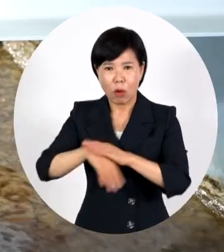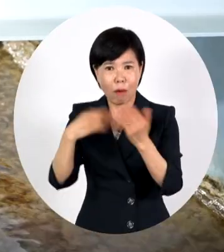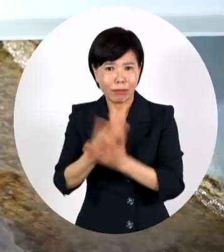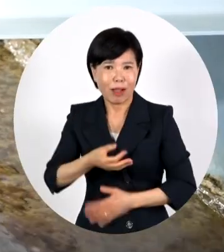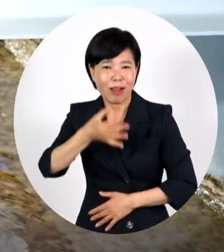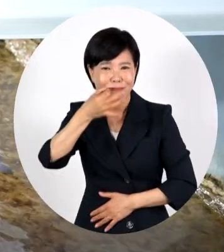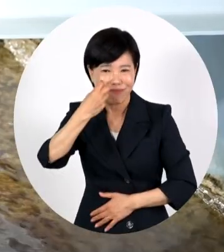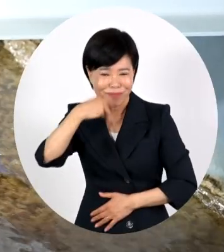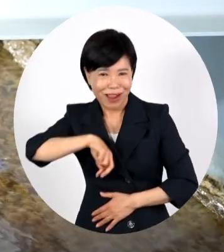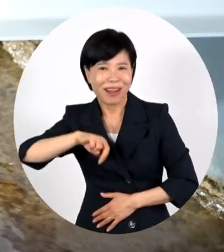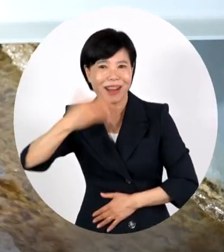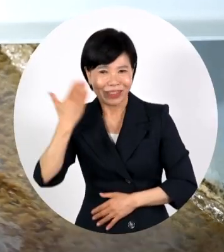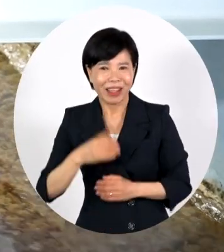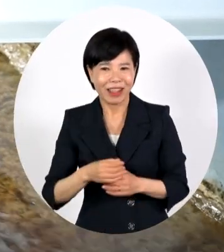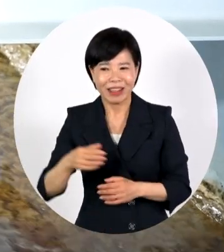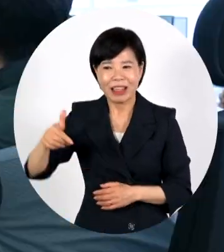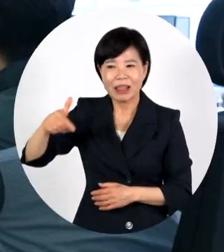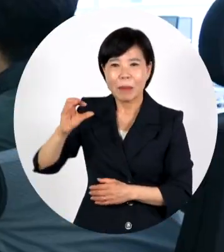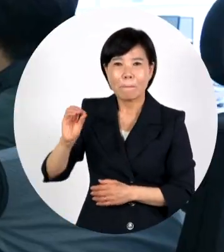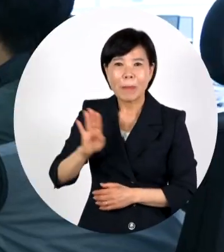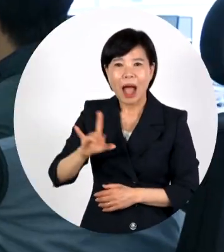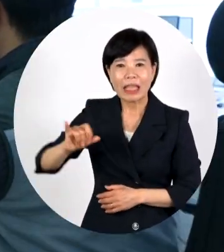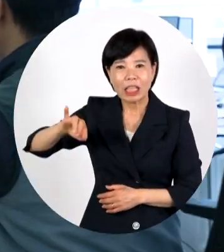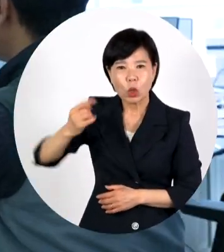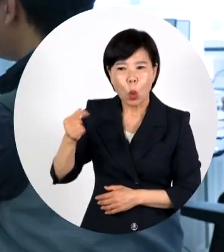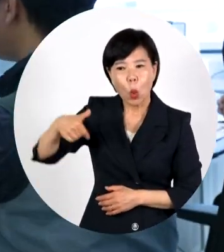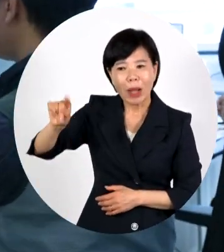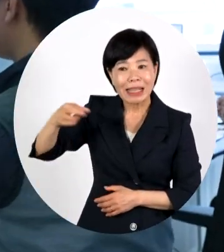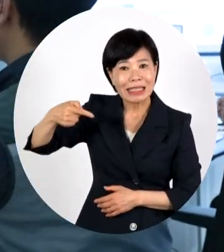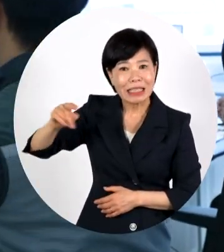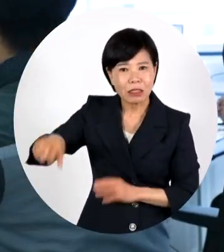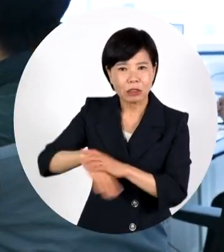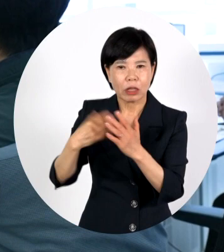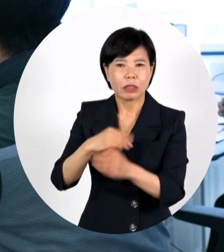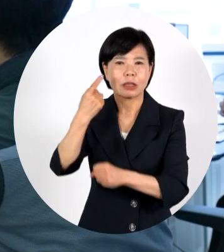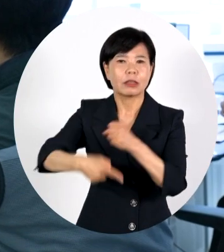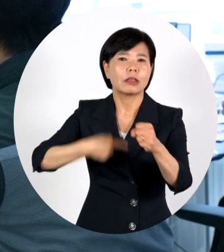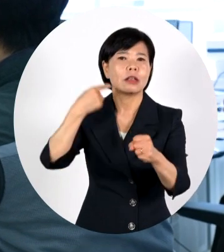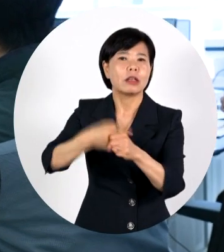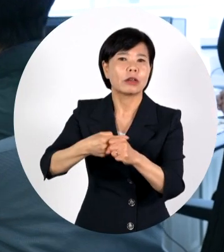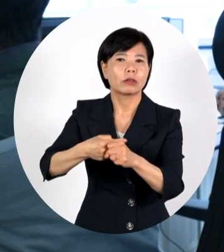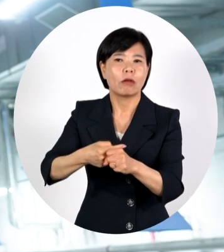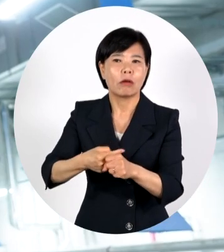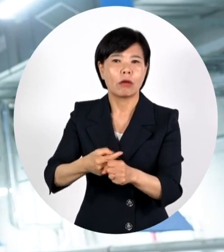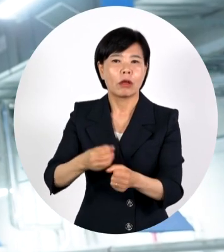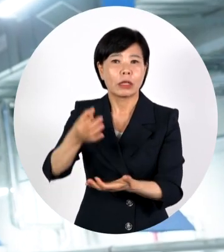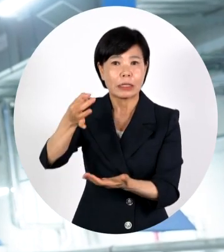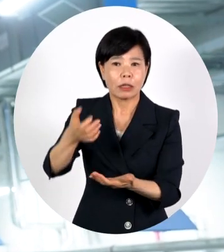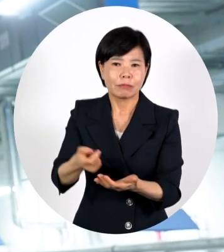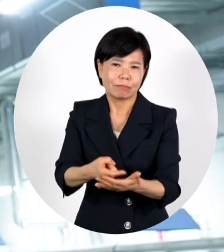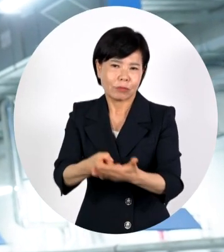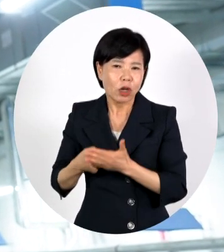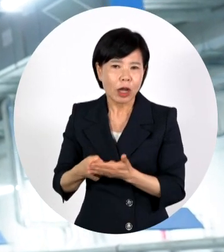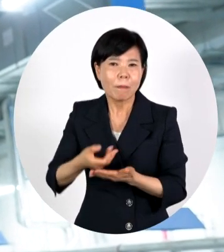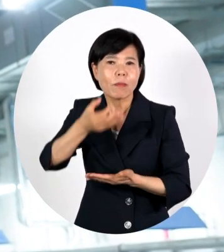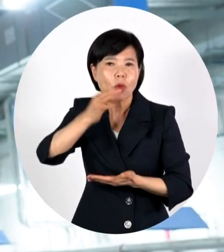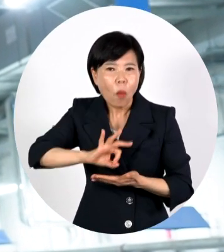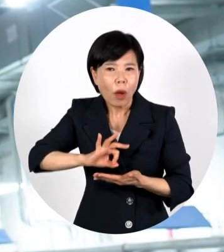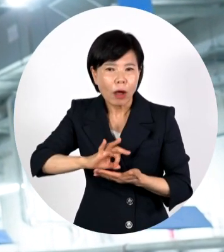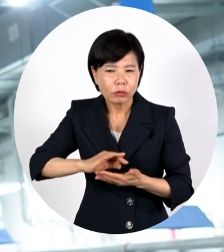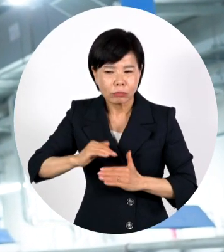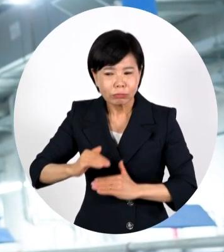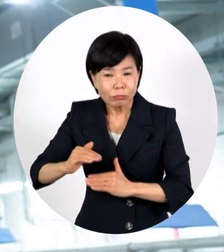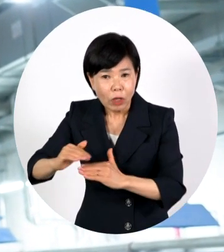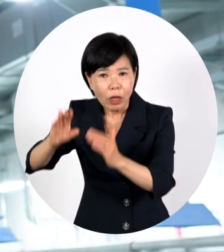됐는데요. 바이오가스는 시설 운영에 재활용돼 연간 52억 원의 운영비 절감 효과가 기대됩니다.